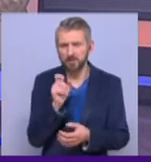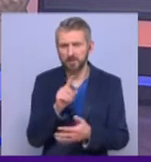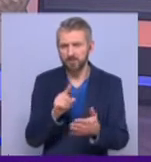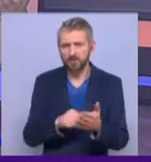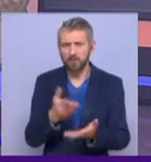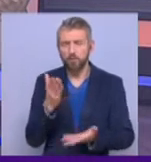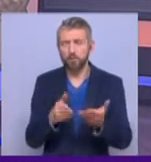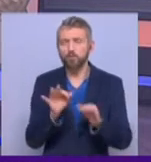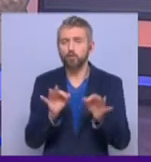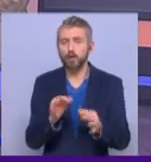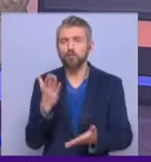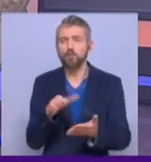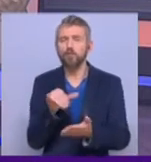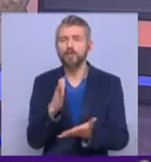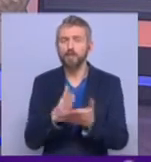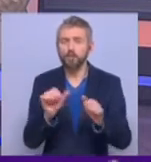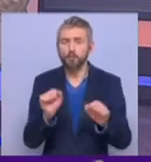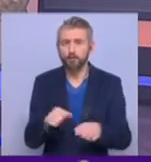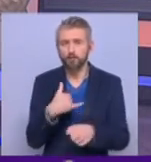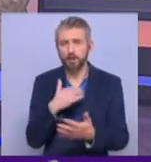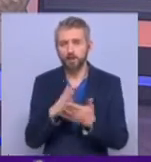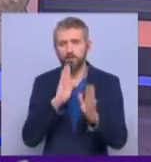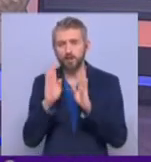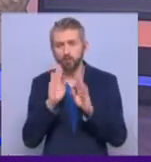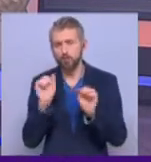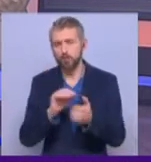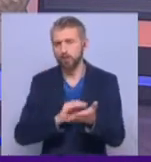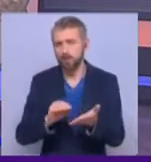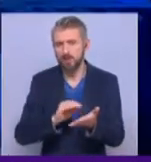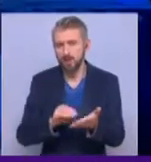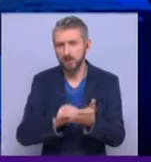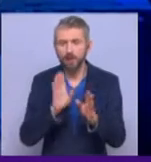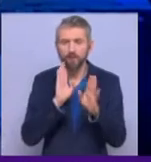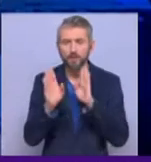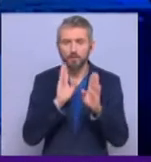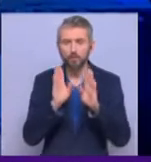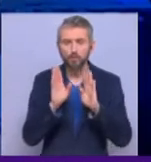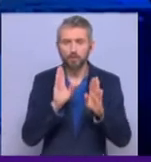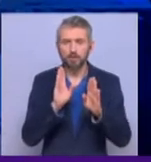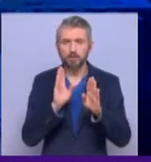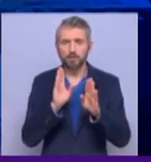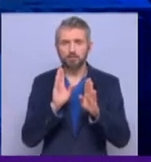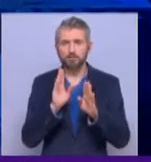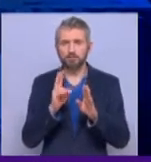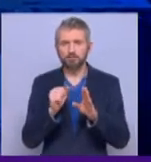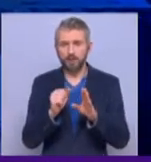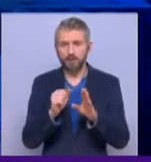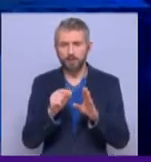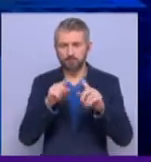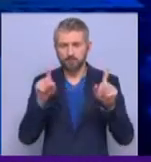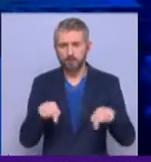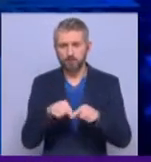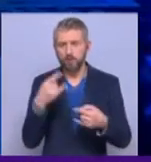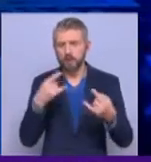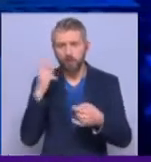запитання. Можливо, до речі, якщо є у вас можливість, є в нас Фейсбук, ви можете написати Фейсбук на скриньку телеканалу «Київ».